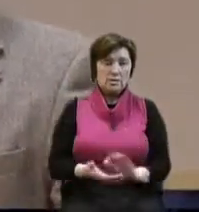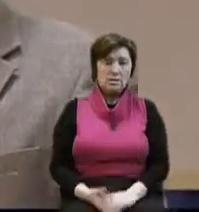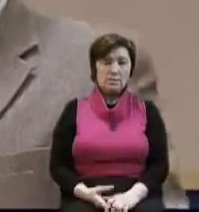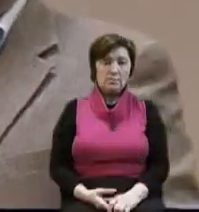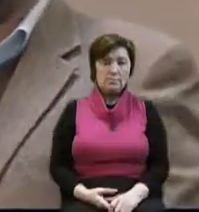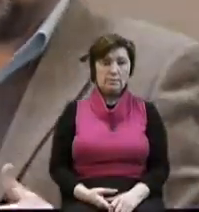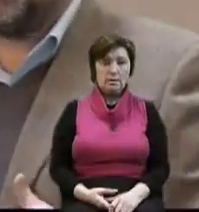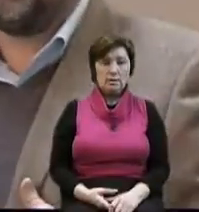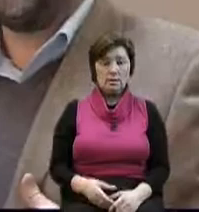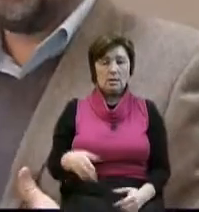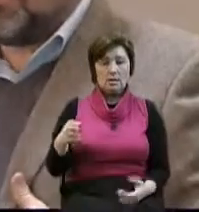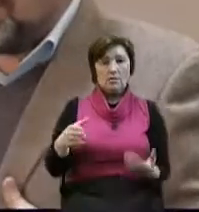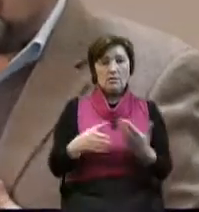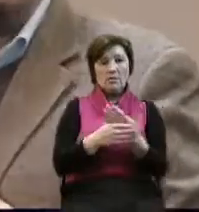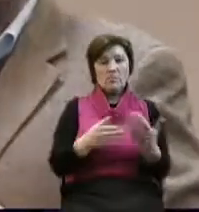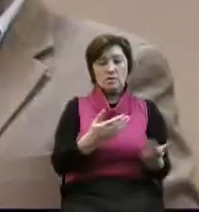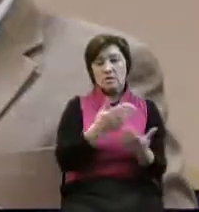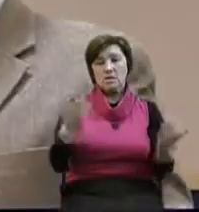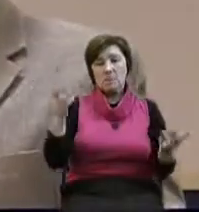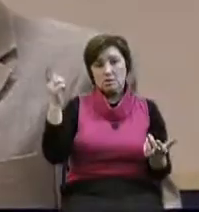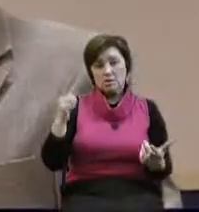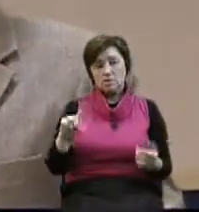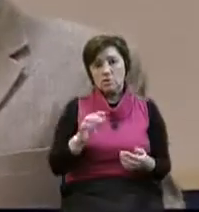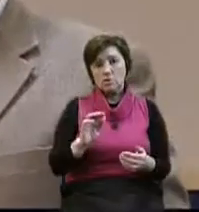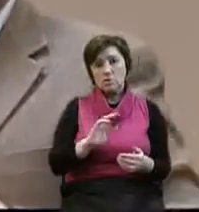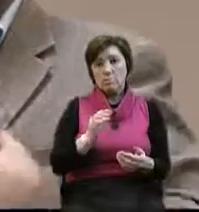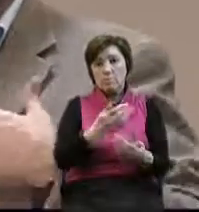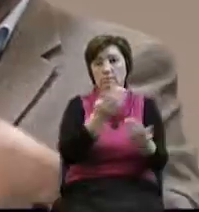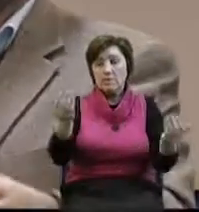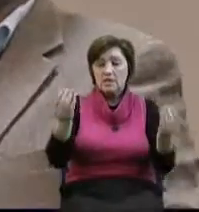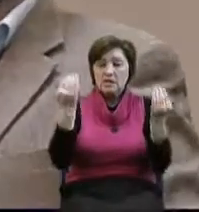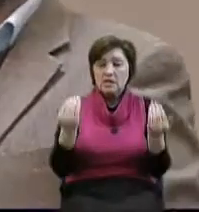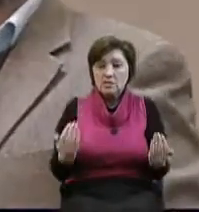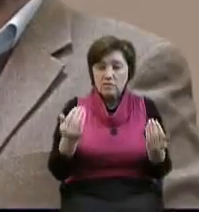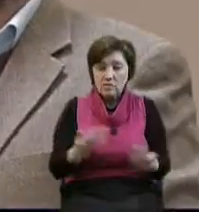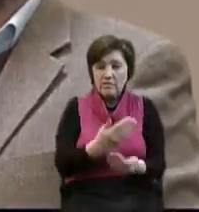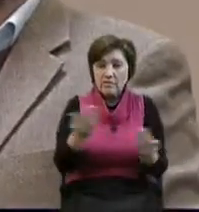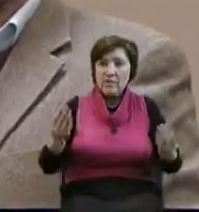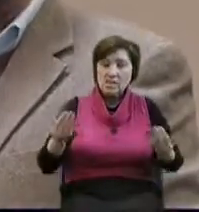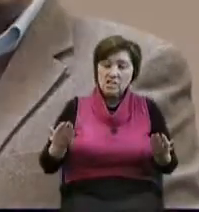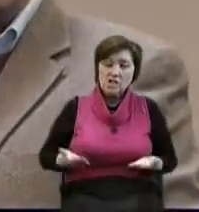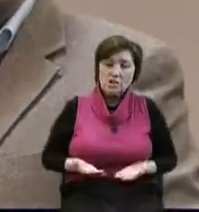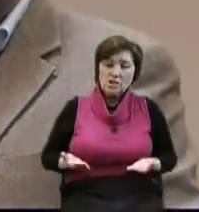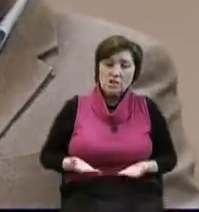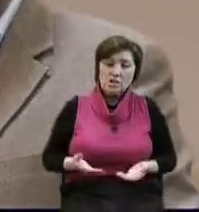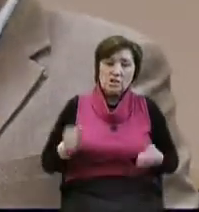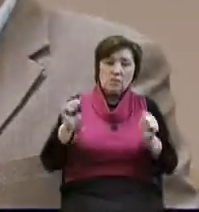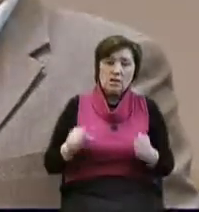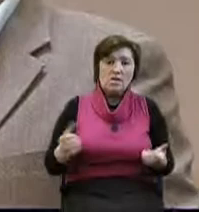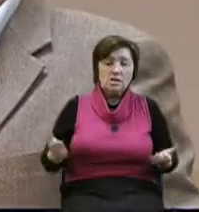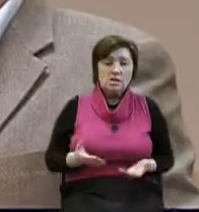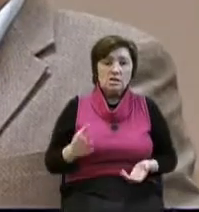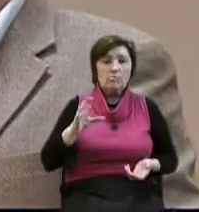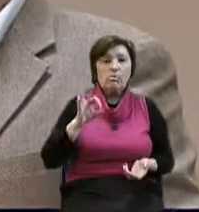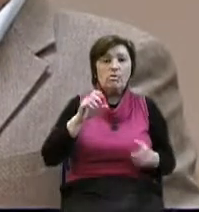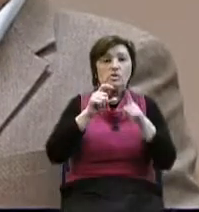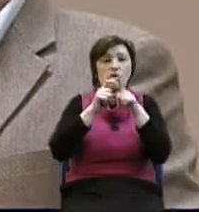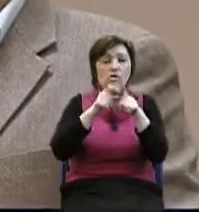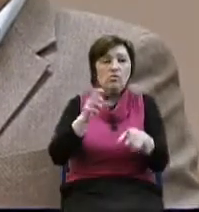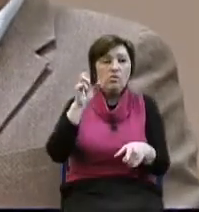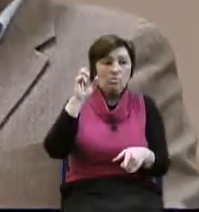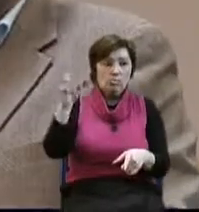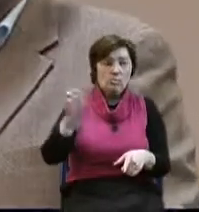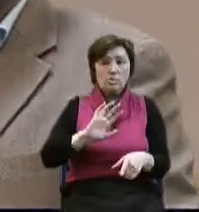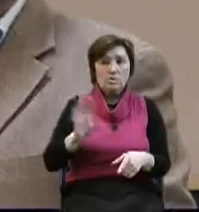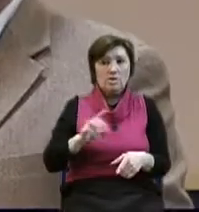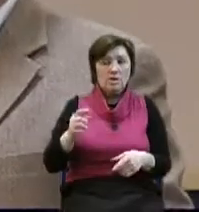нам Господь, чтобы мы сегодня в нашем хождении, в нашей жизни могли жить по Слову Божьему, а